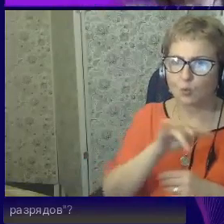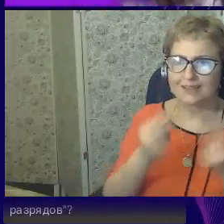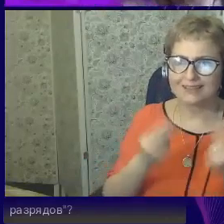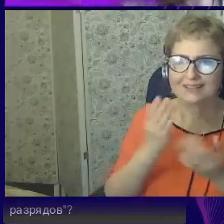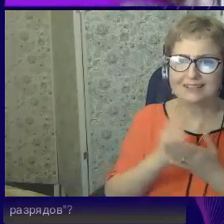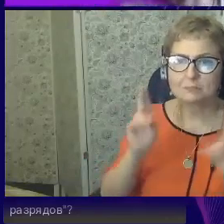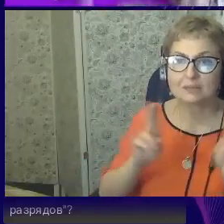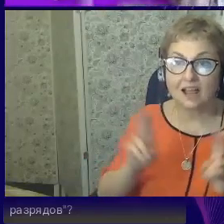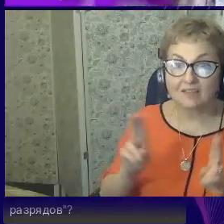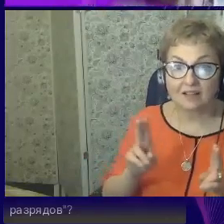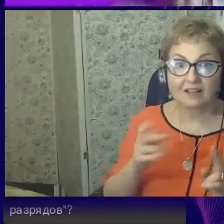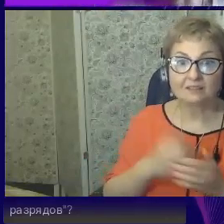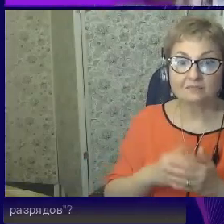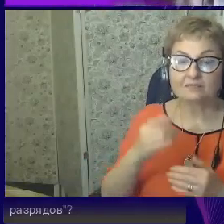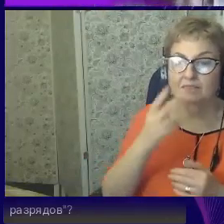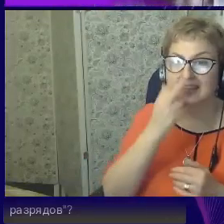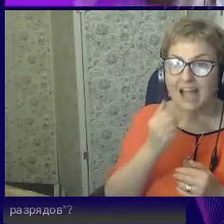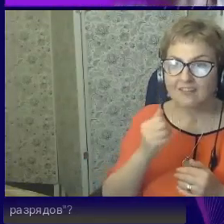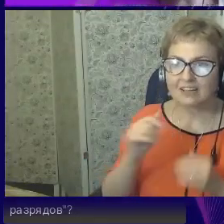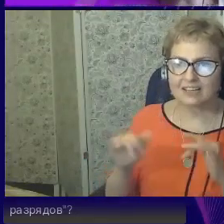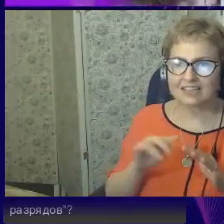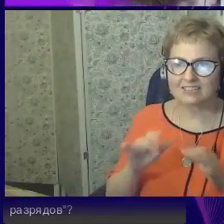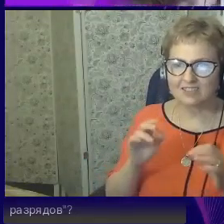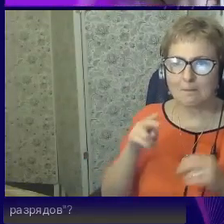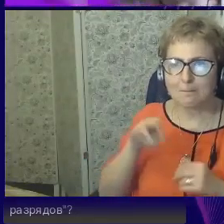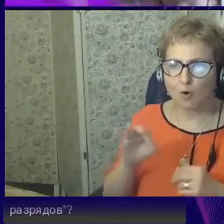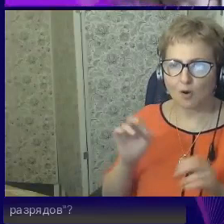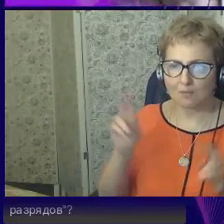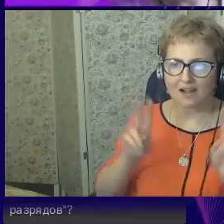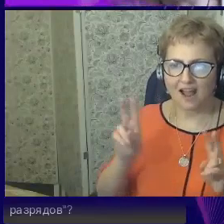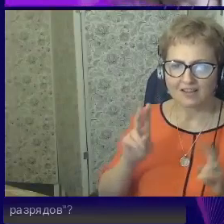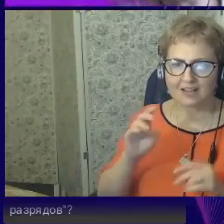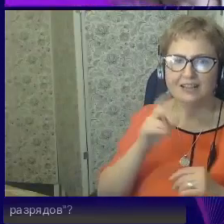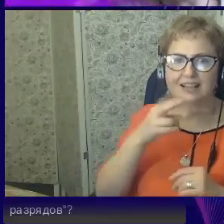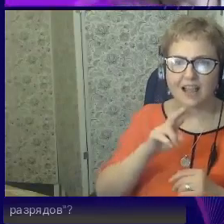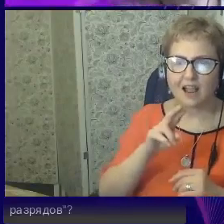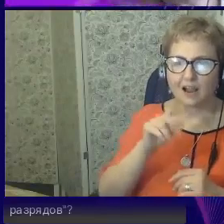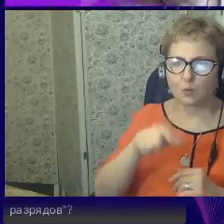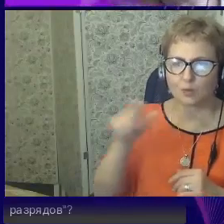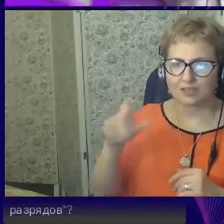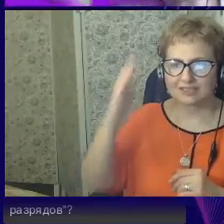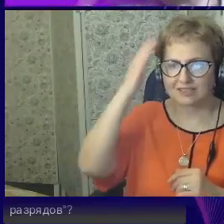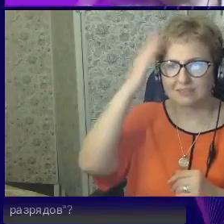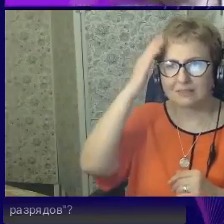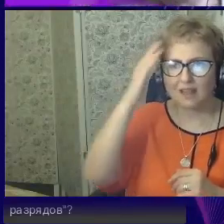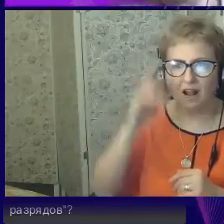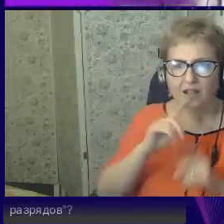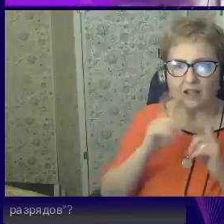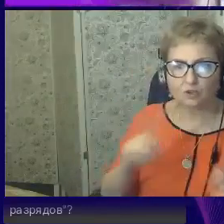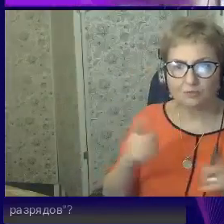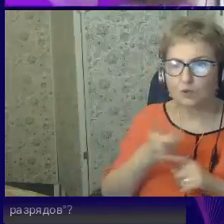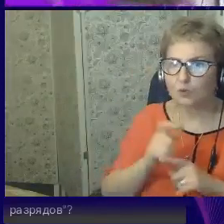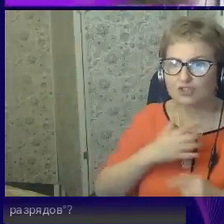правила. Вот. Навык действовать по правилам для людей с ментальными особенностями очень важен, потому